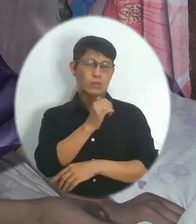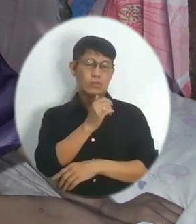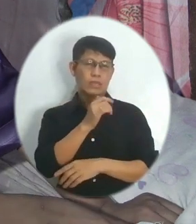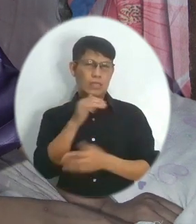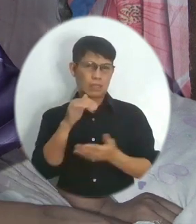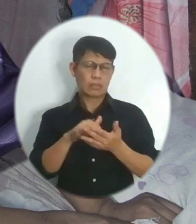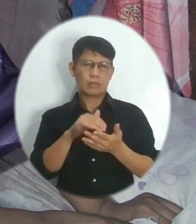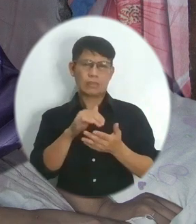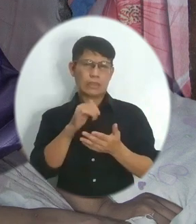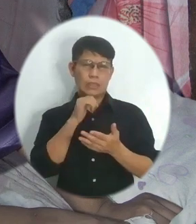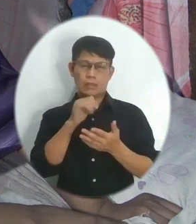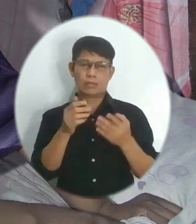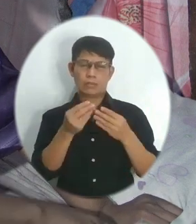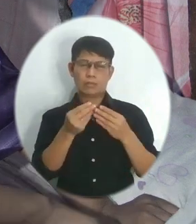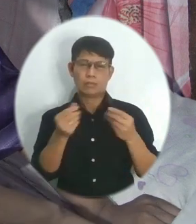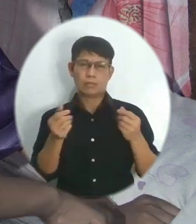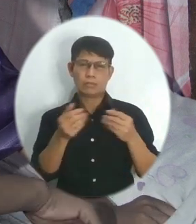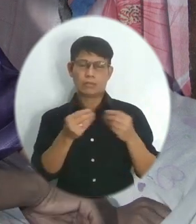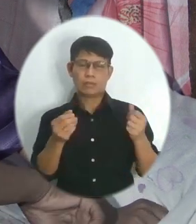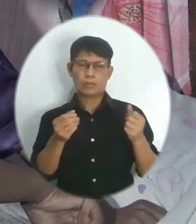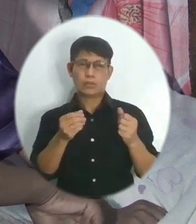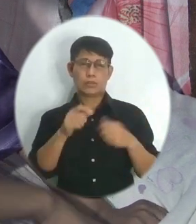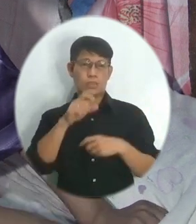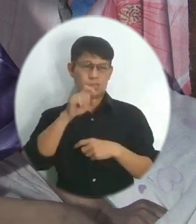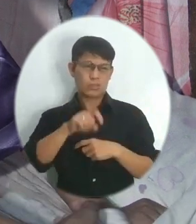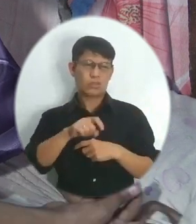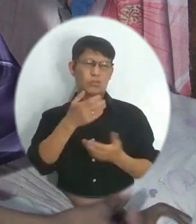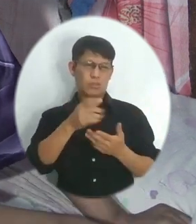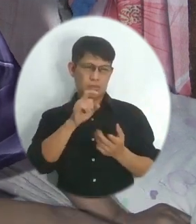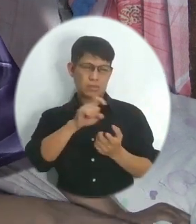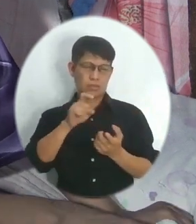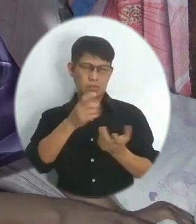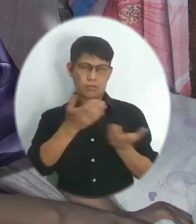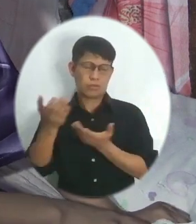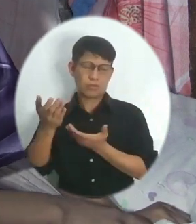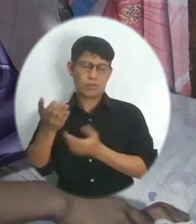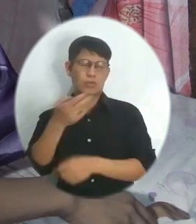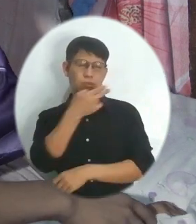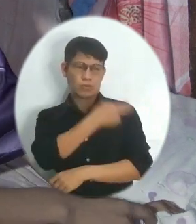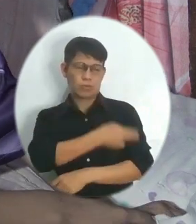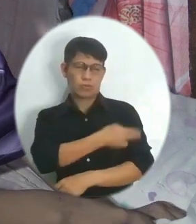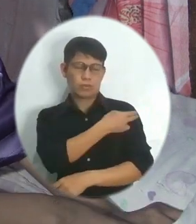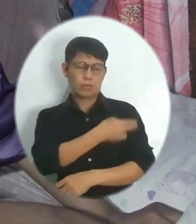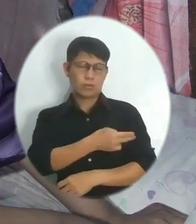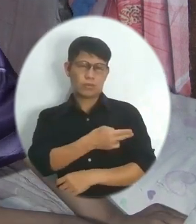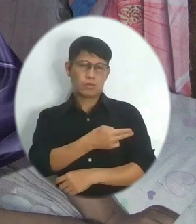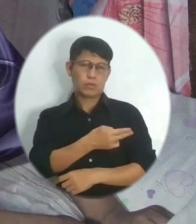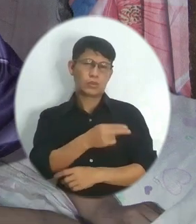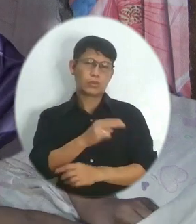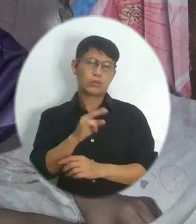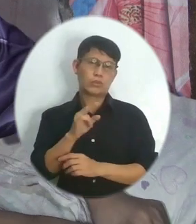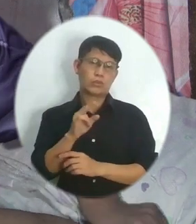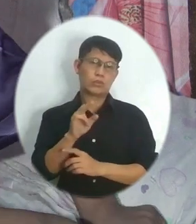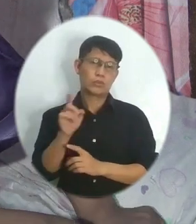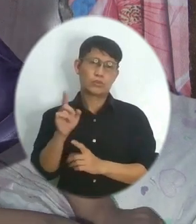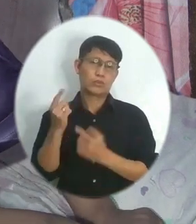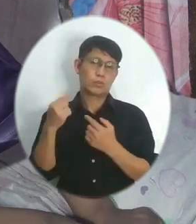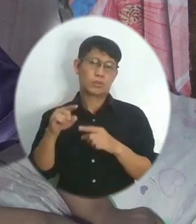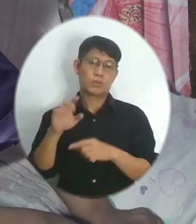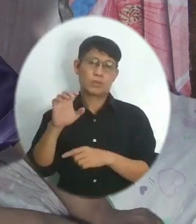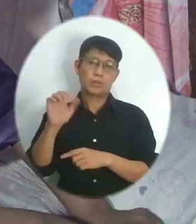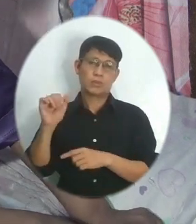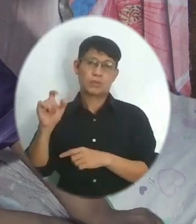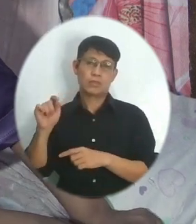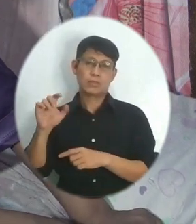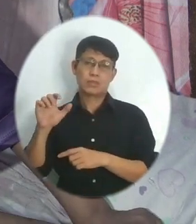mga nirisita. Nag-po na po yung clinic na itakbo na namin sa malaking hospital. Tapos una pong inanuhan po namin